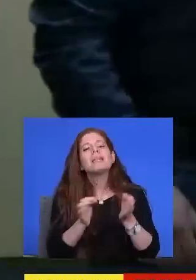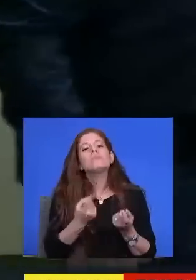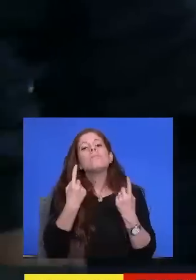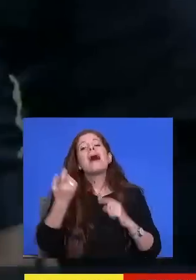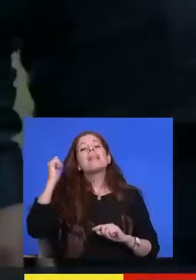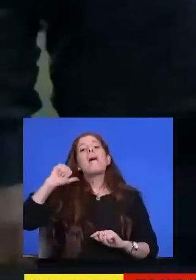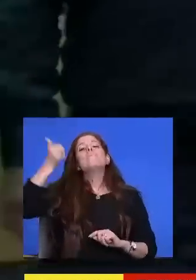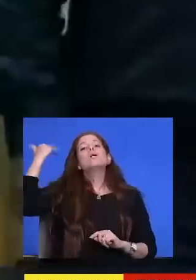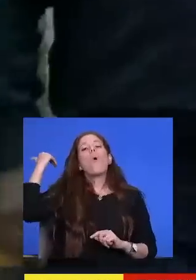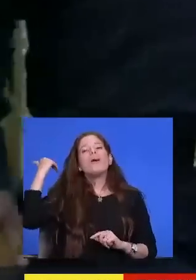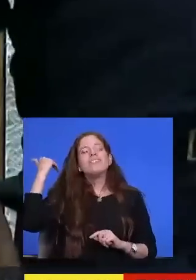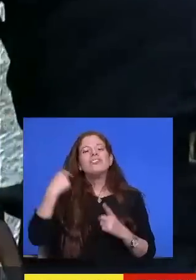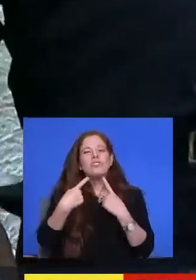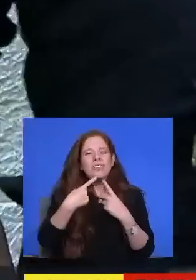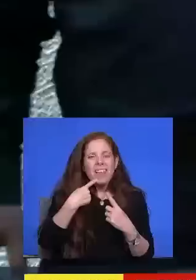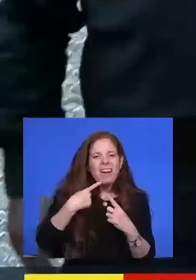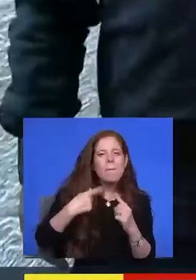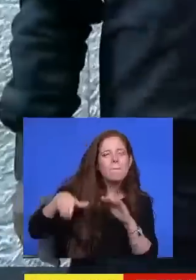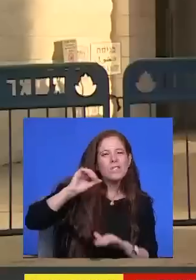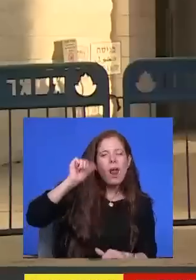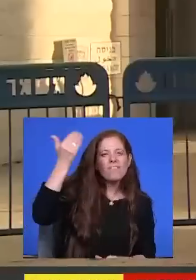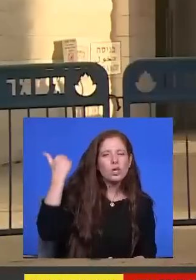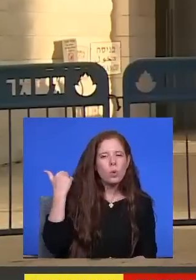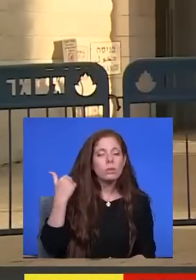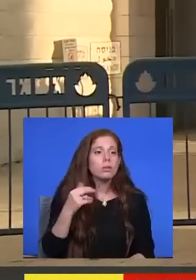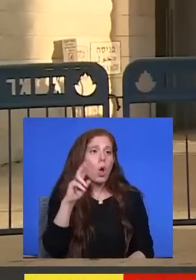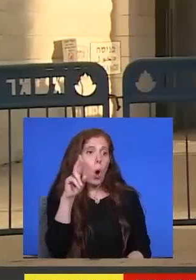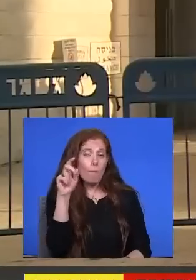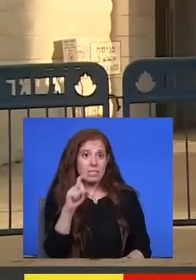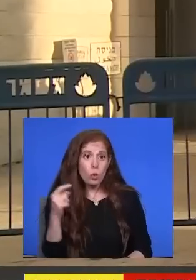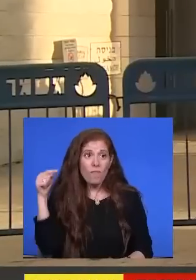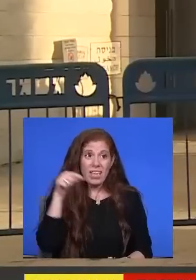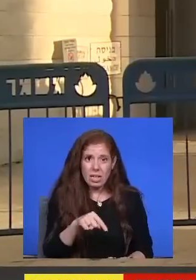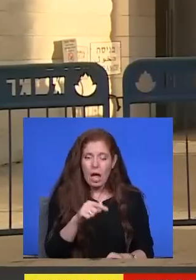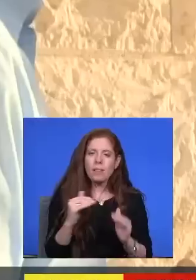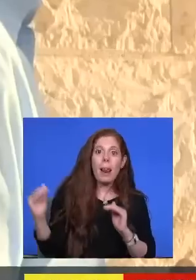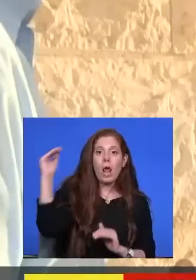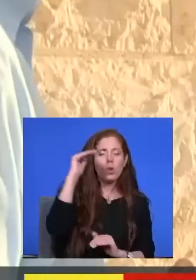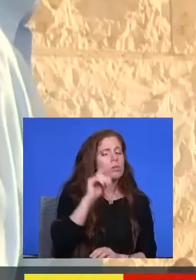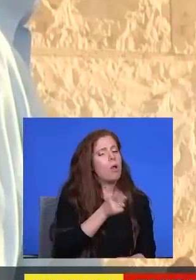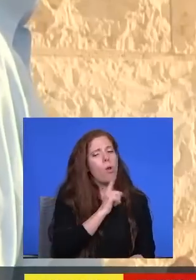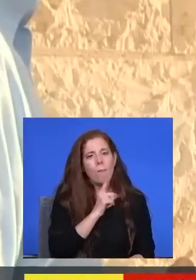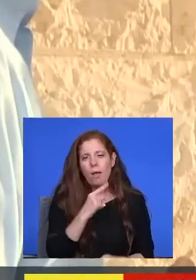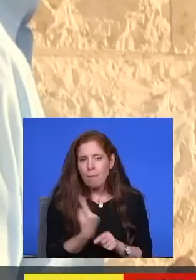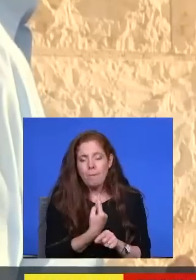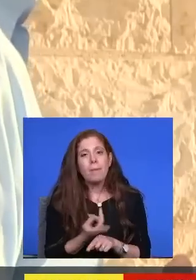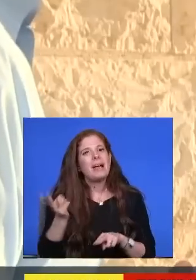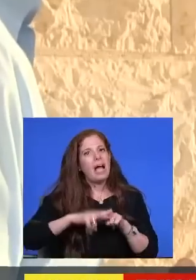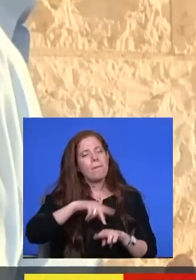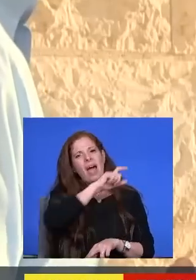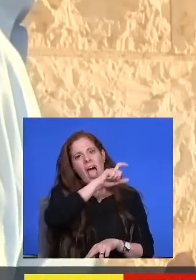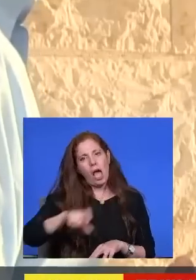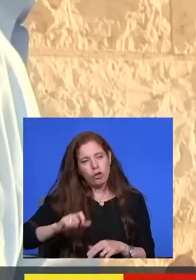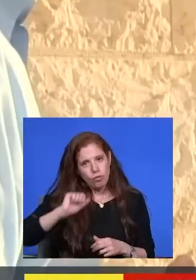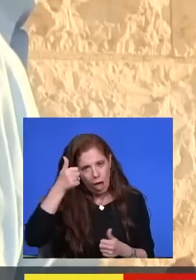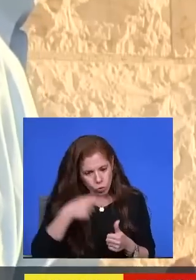שדנה בעניין בשלב הראשון. רומן זדורוב הגיע לכאן לעליון לא מעט פעמים, גם אחרי ההרשעה הראשונה, גם אחרי